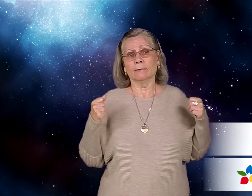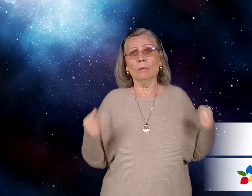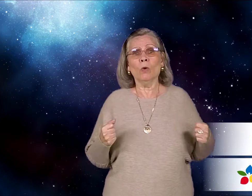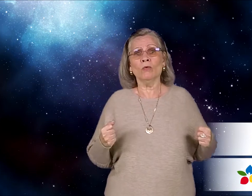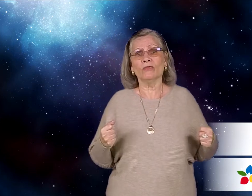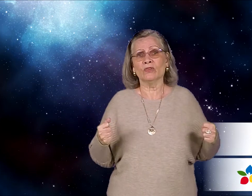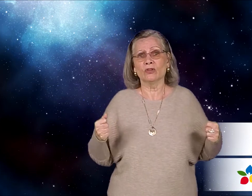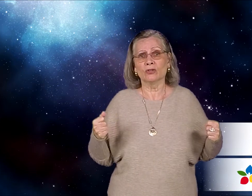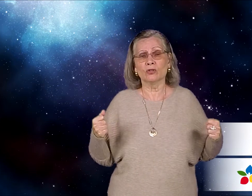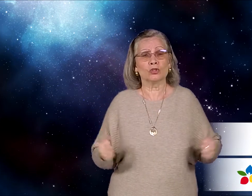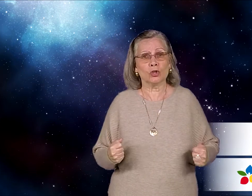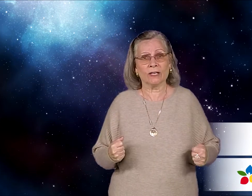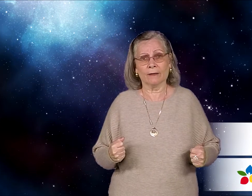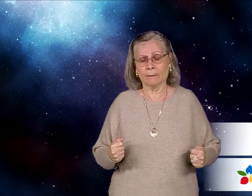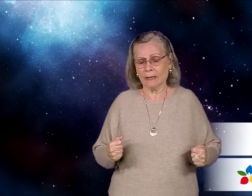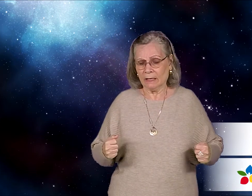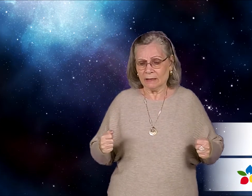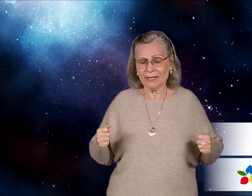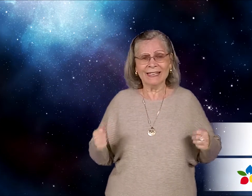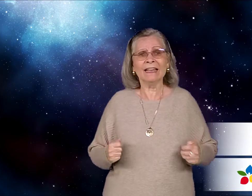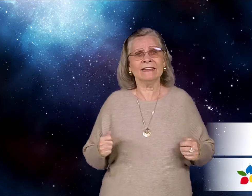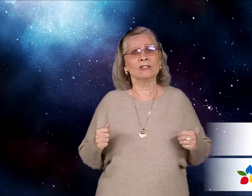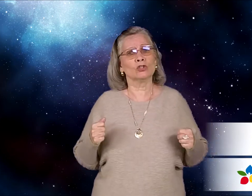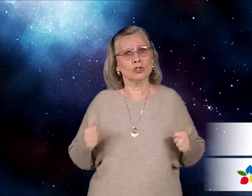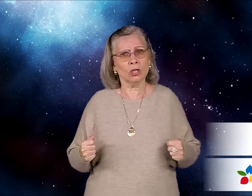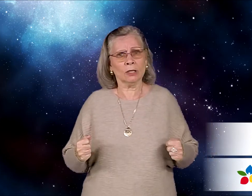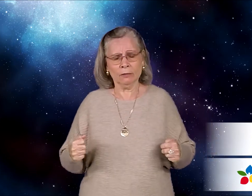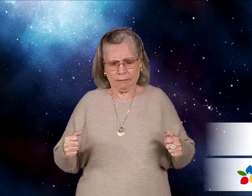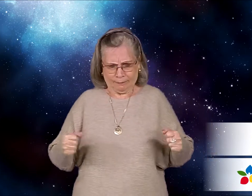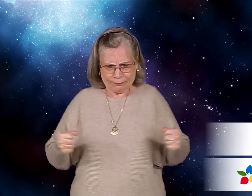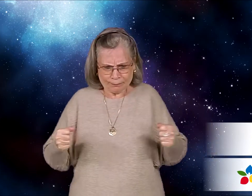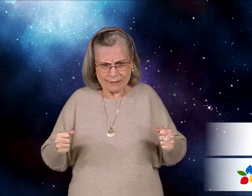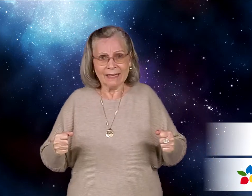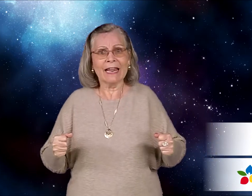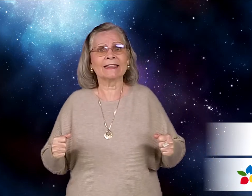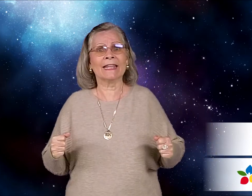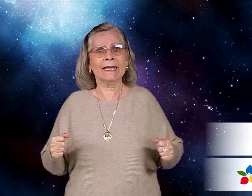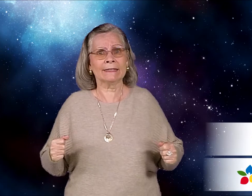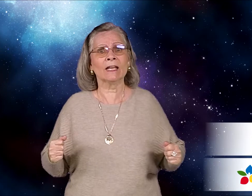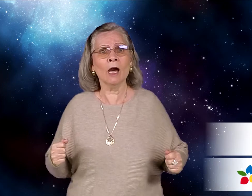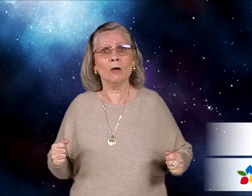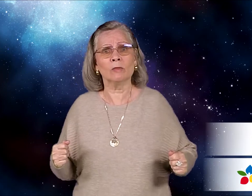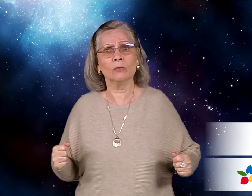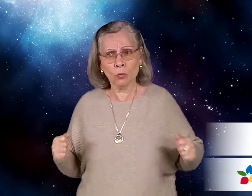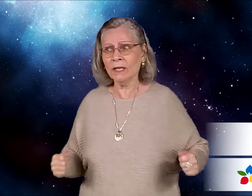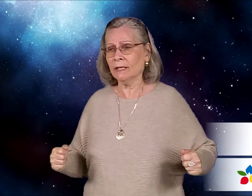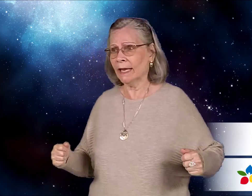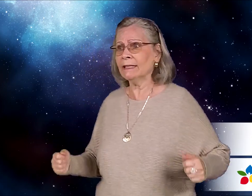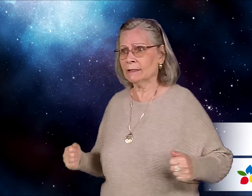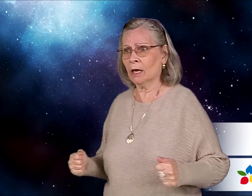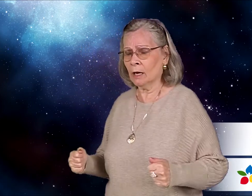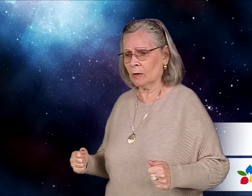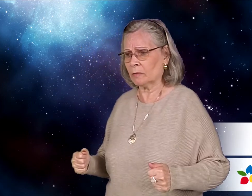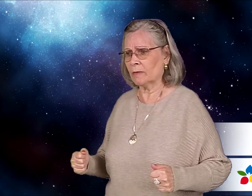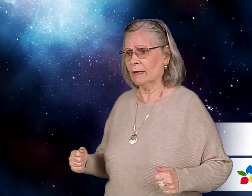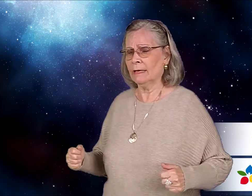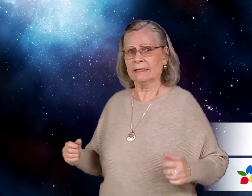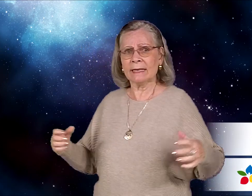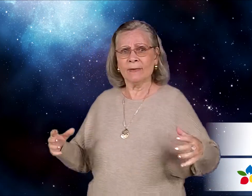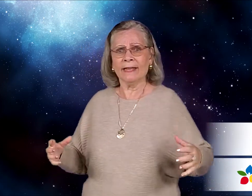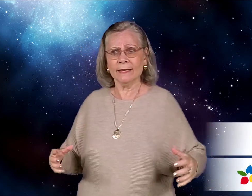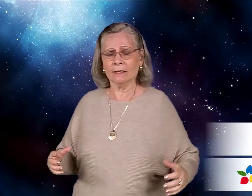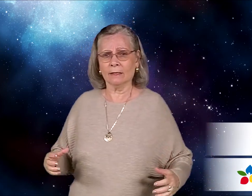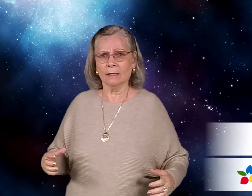Alors, Mauve se choquait. Puis, quand elle se choque, la Terre tremble. Oui, elle tremble